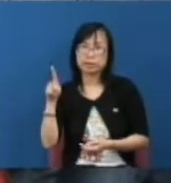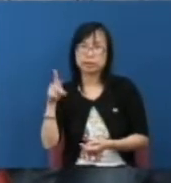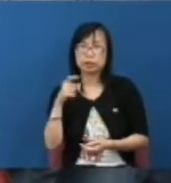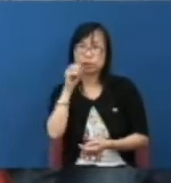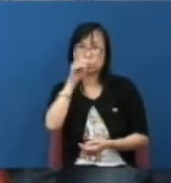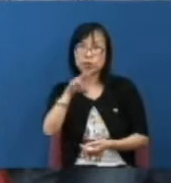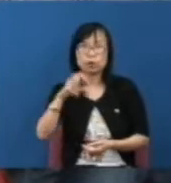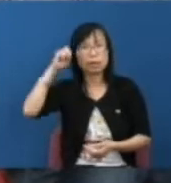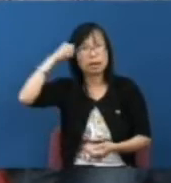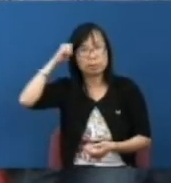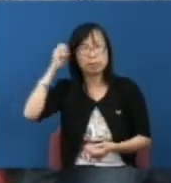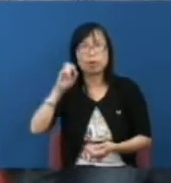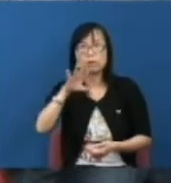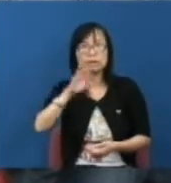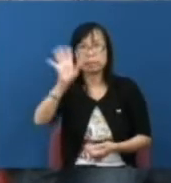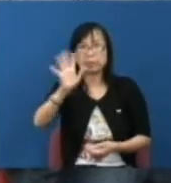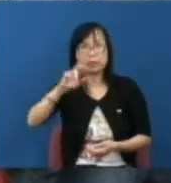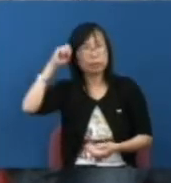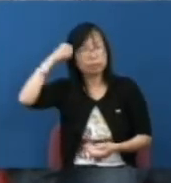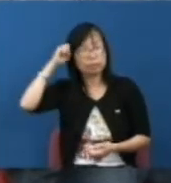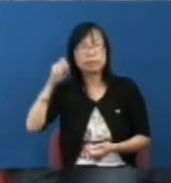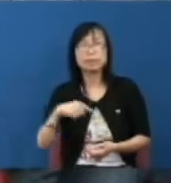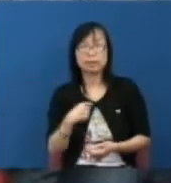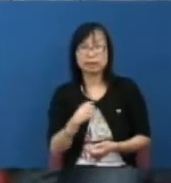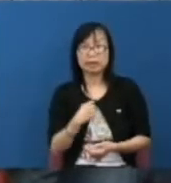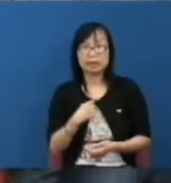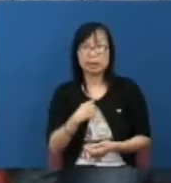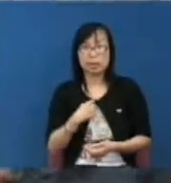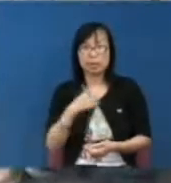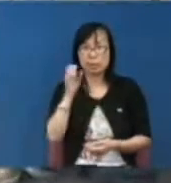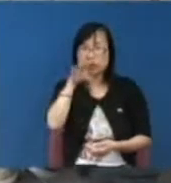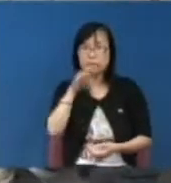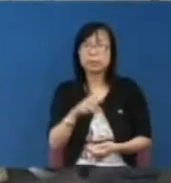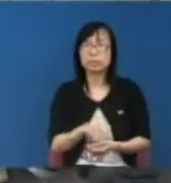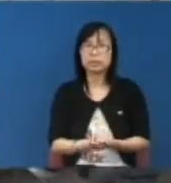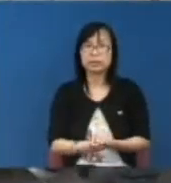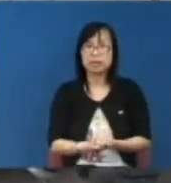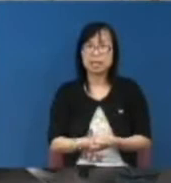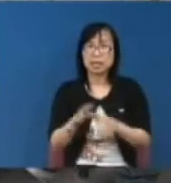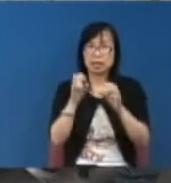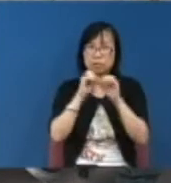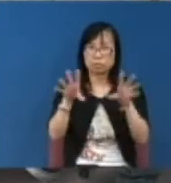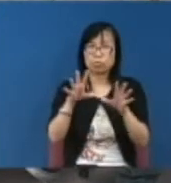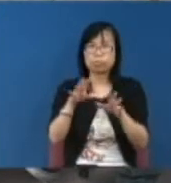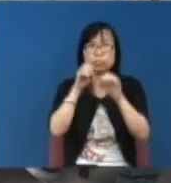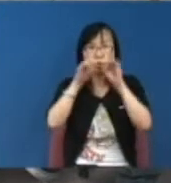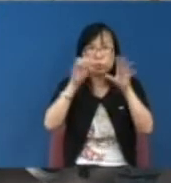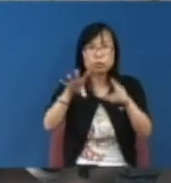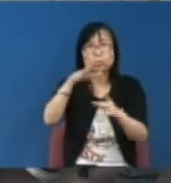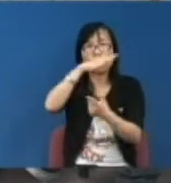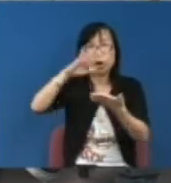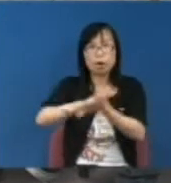次係概念，但係其實我覺得都唔係概念嚟㗎啦。其實我哋因為都講即係呢個咧都推咗接近半年啦，咁我覺得呢個